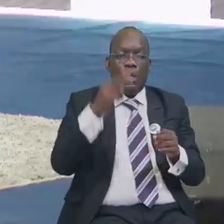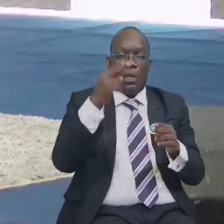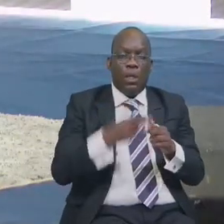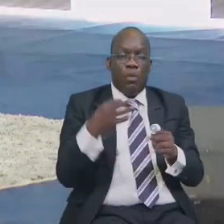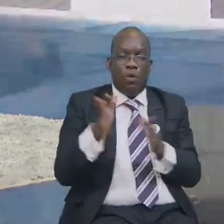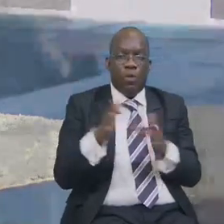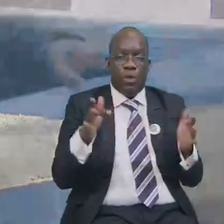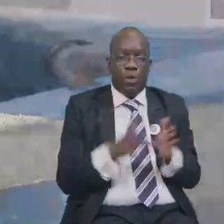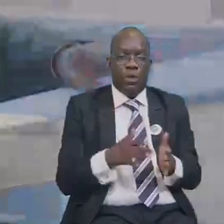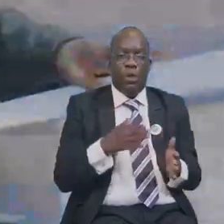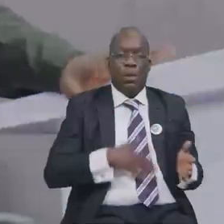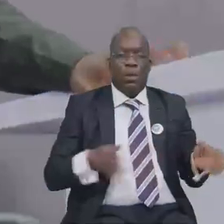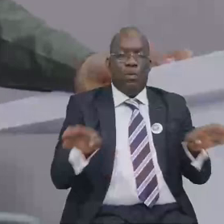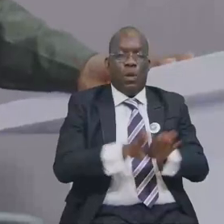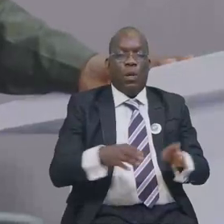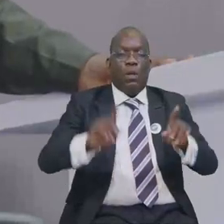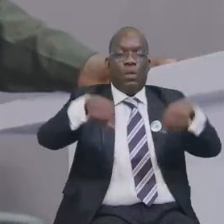va-t'en.